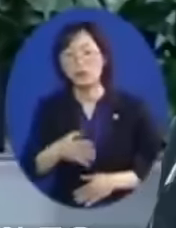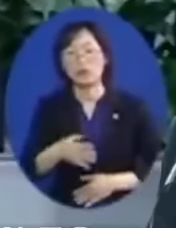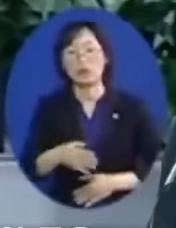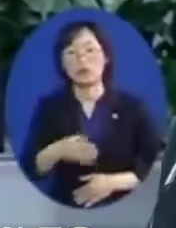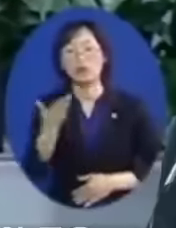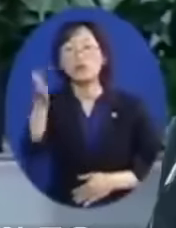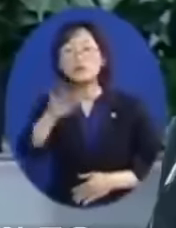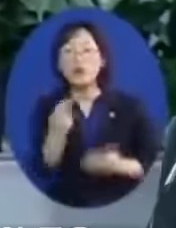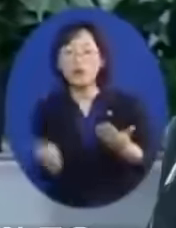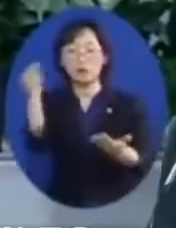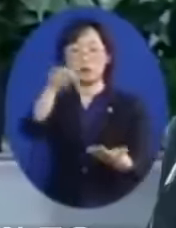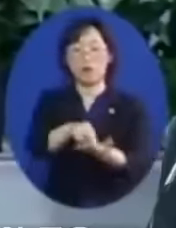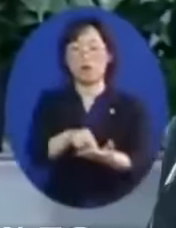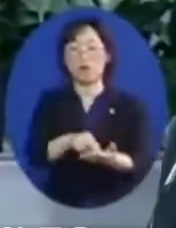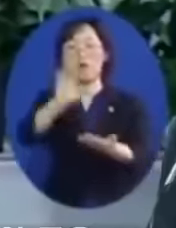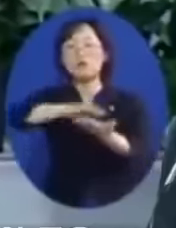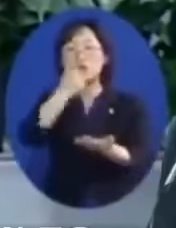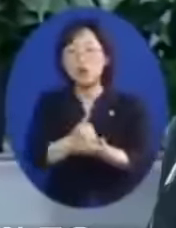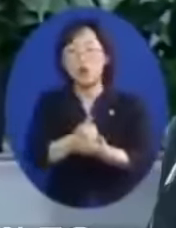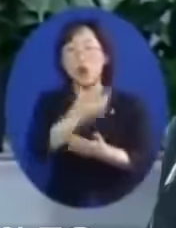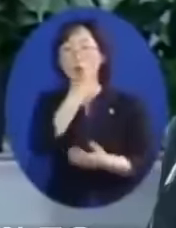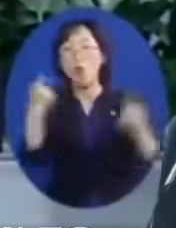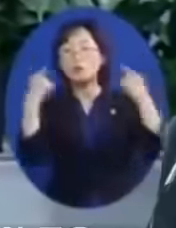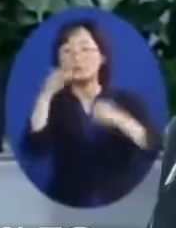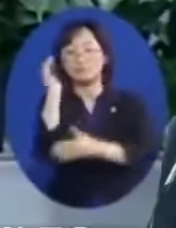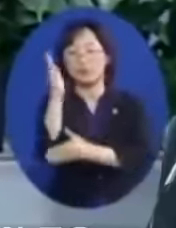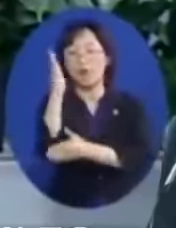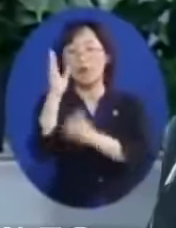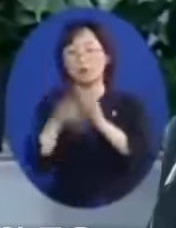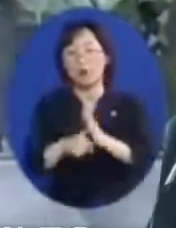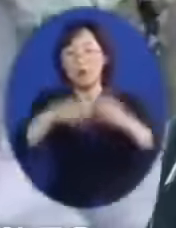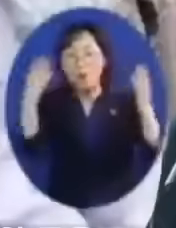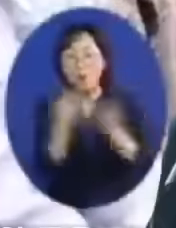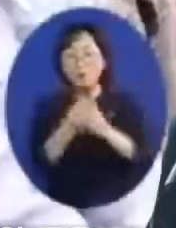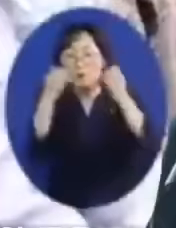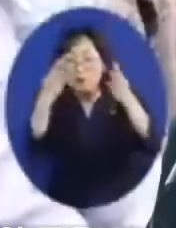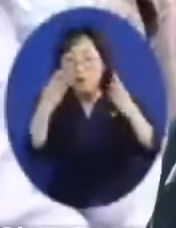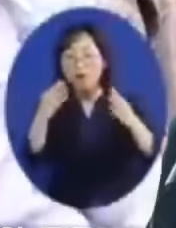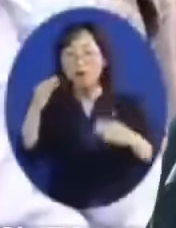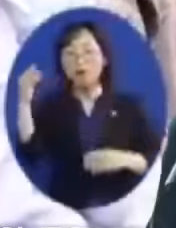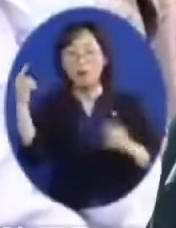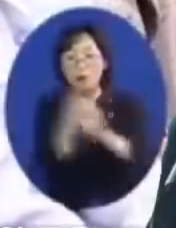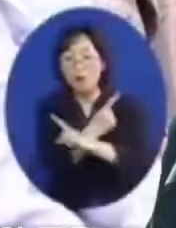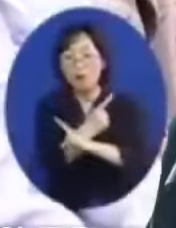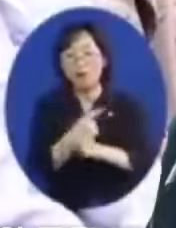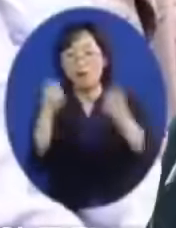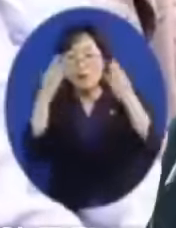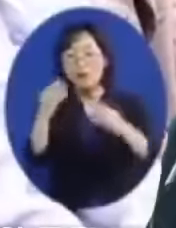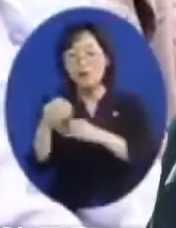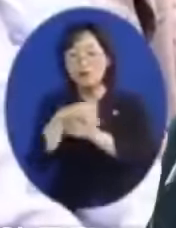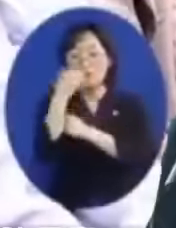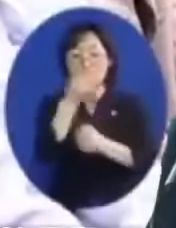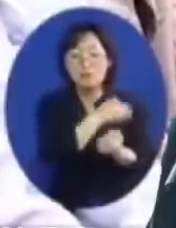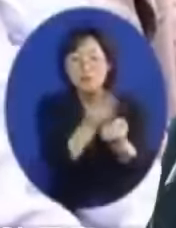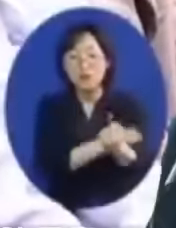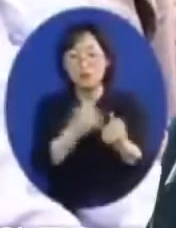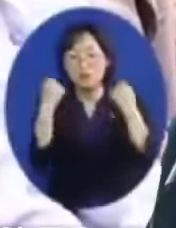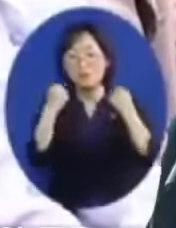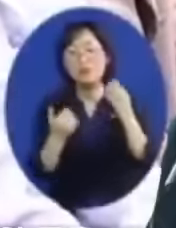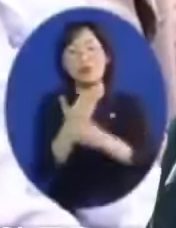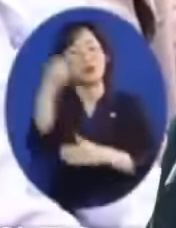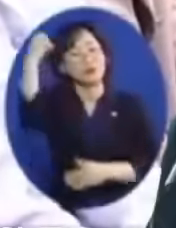강단에 올라가서 그리스도의 복음을 전할 때는 완전히 새 사람이 되어버리고 새로운 능력과 힘이 솟아나는 것을 느끼는